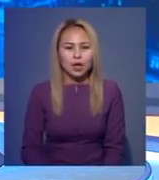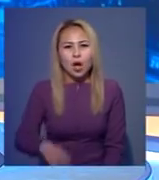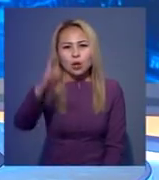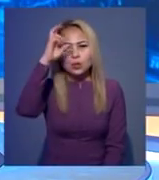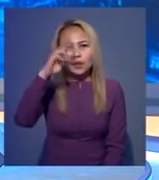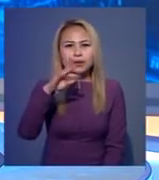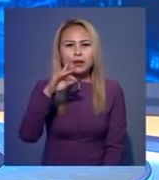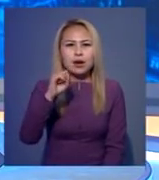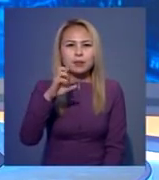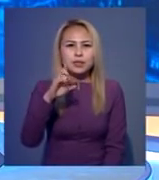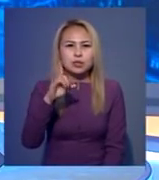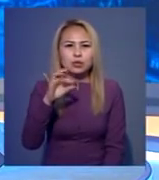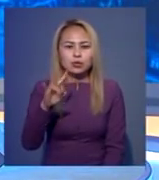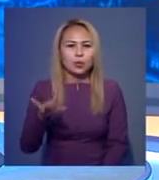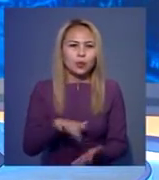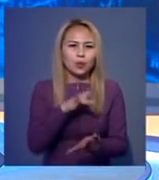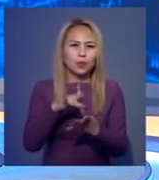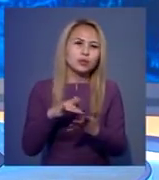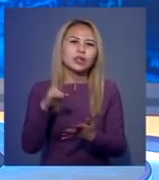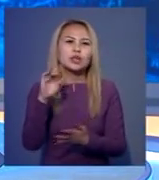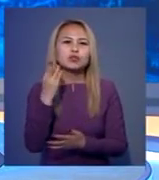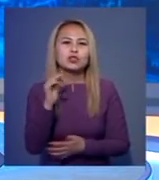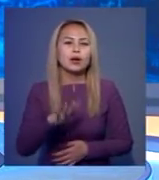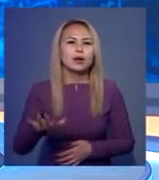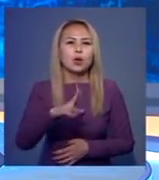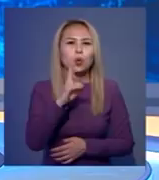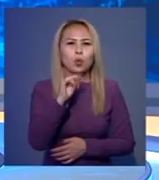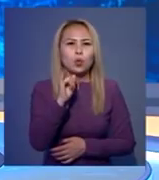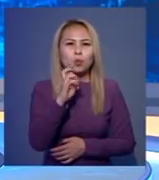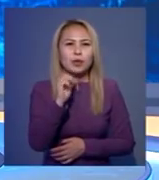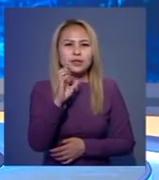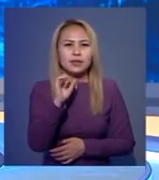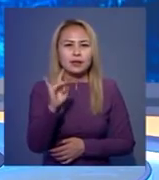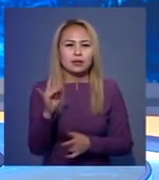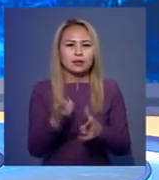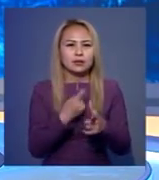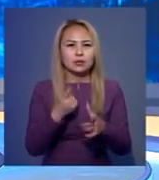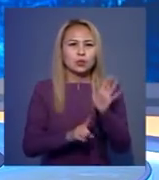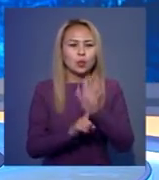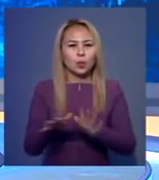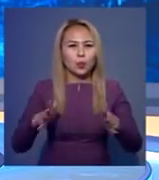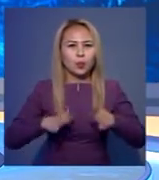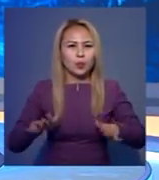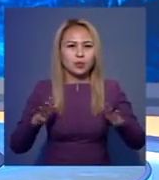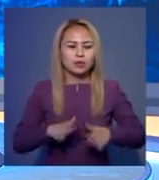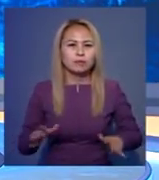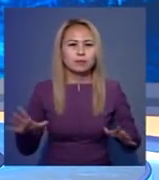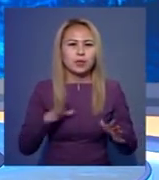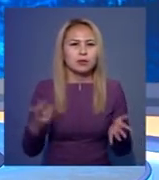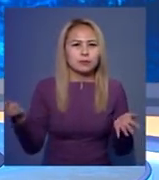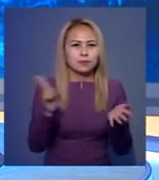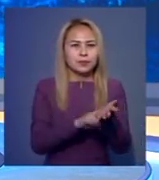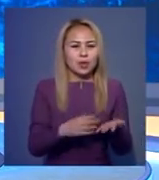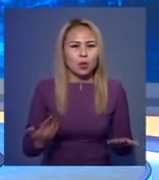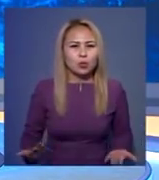Түркияның Трабзон қаласында қыпшақтан шыққан даңқты қолбасшы күнбасардың тікелей ұрпақтары тұрады. Олар Грузия жерінен қоныс аударған.